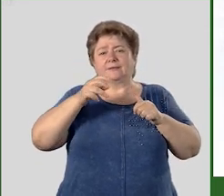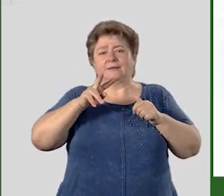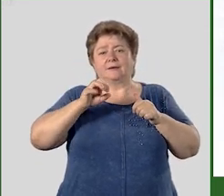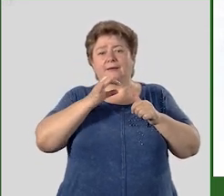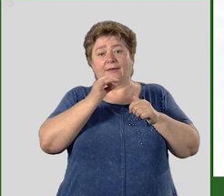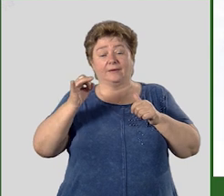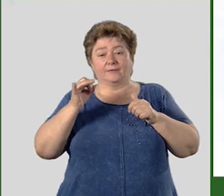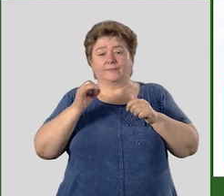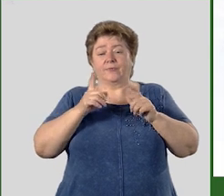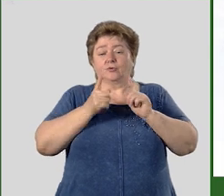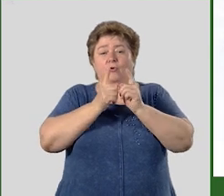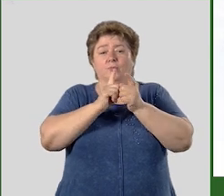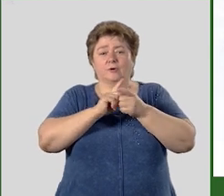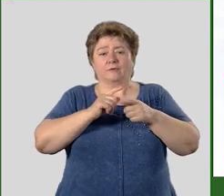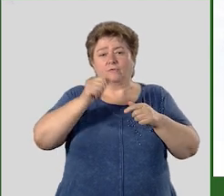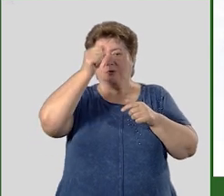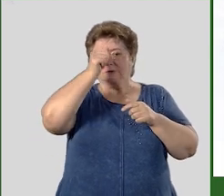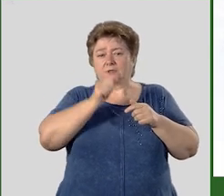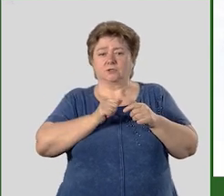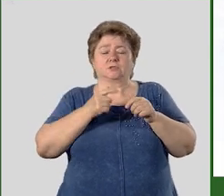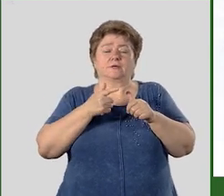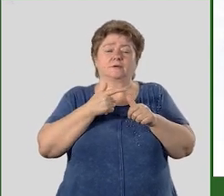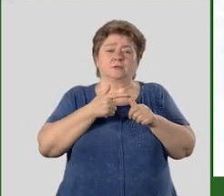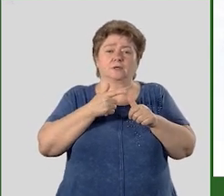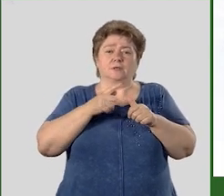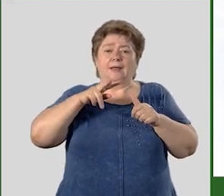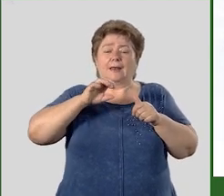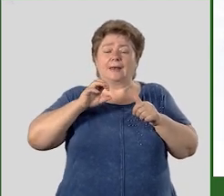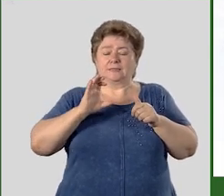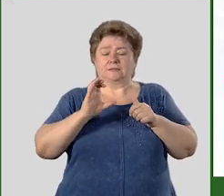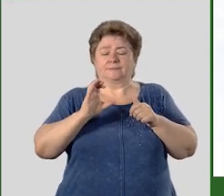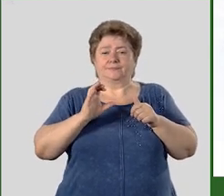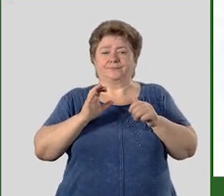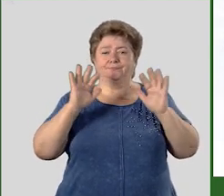гилея, что в переводе с греческого означает лес.